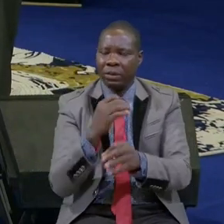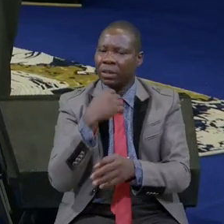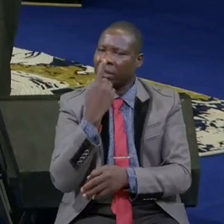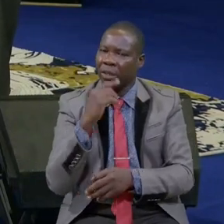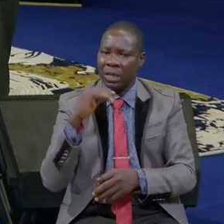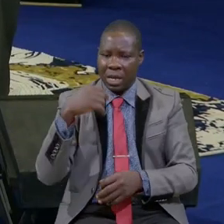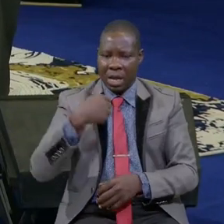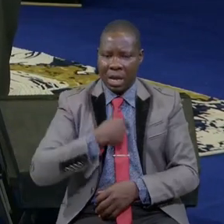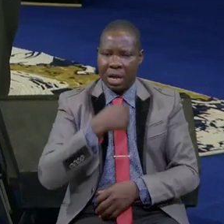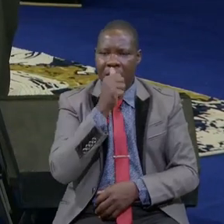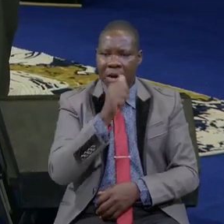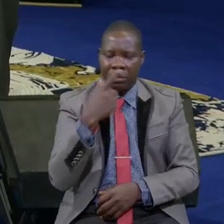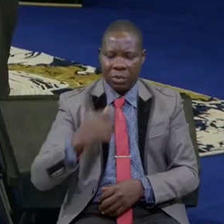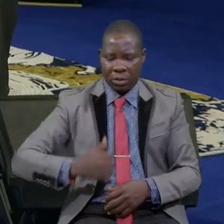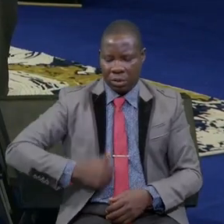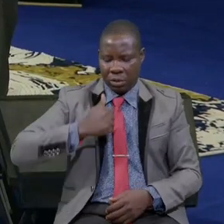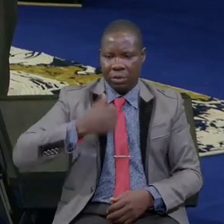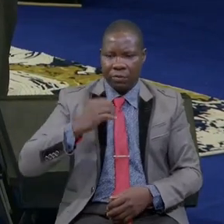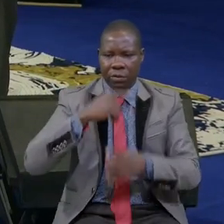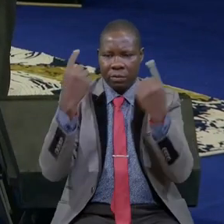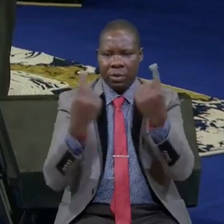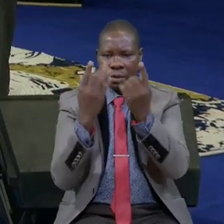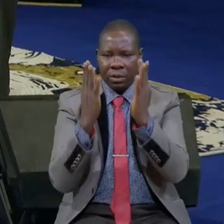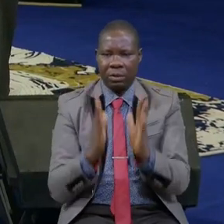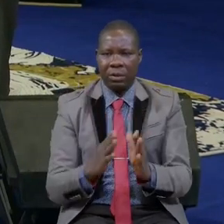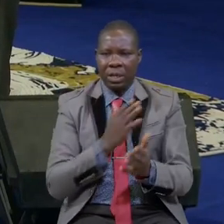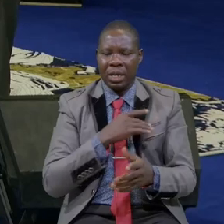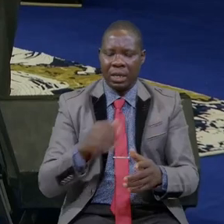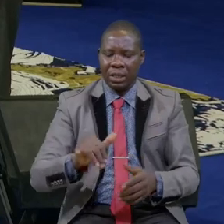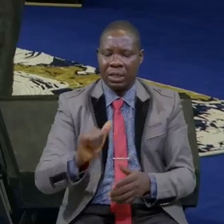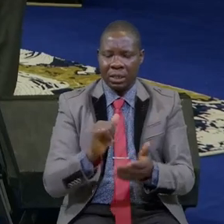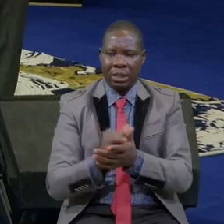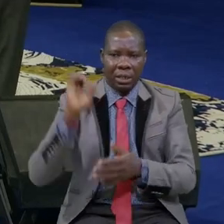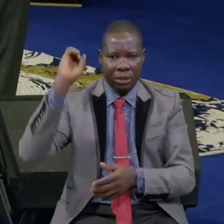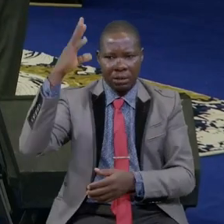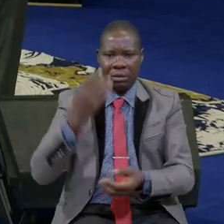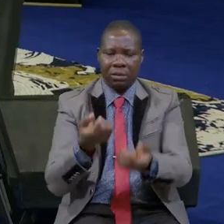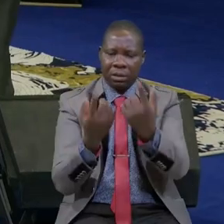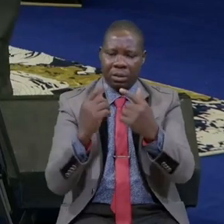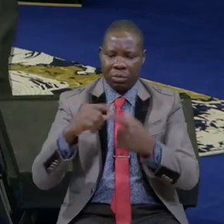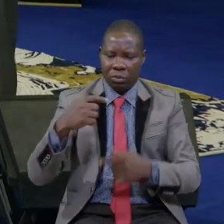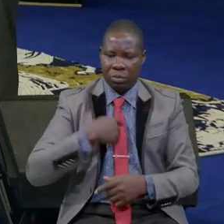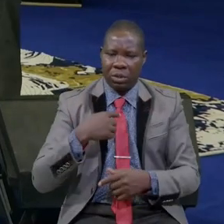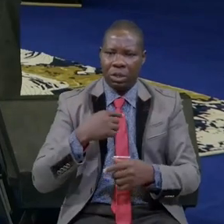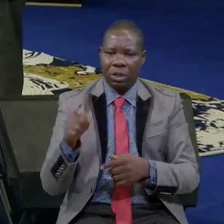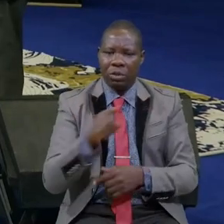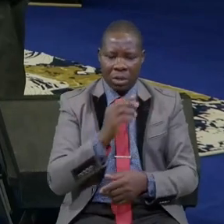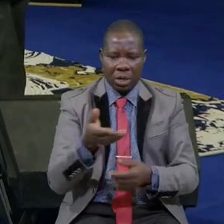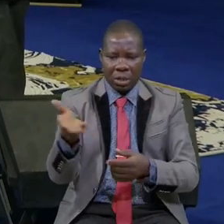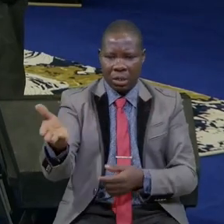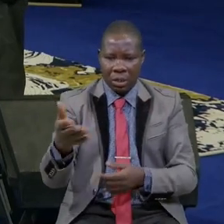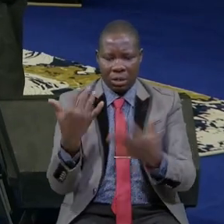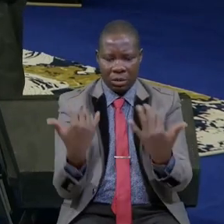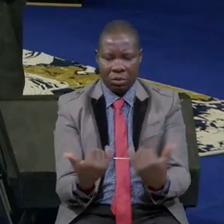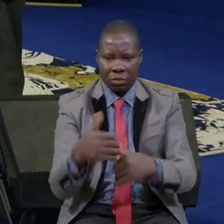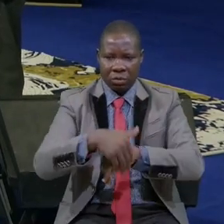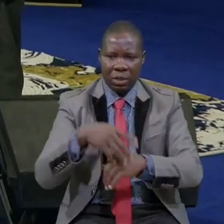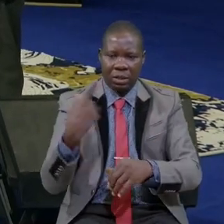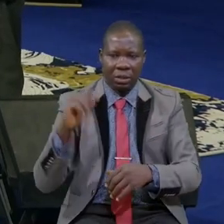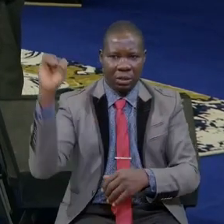le premier. Cependant, cette grâce m'est parvenue. Tu es là ce soir. La grâce de Dieu va